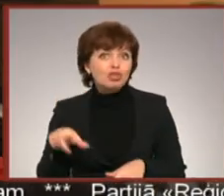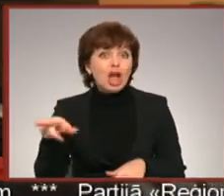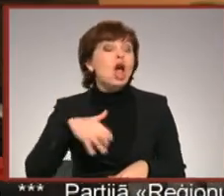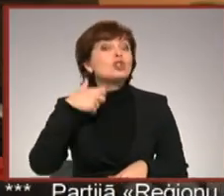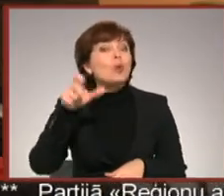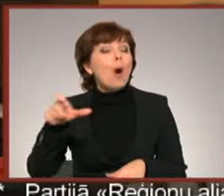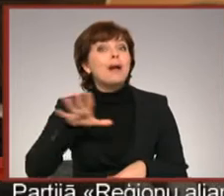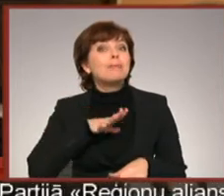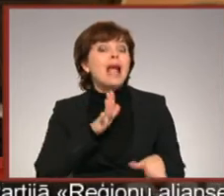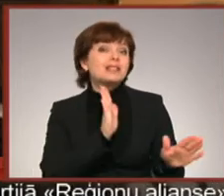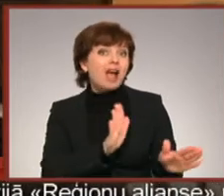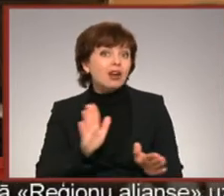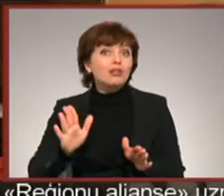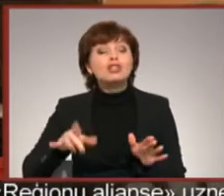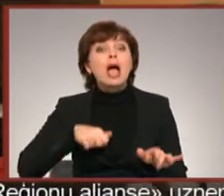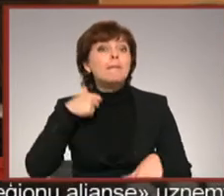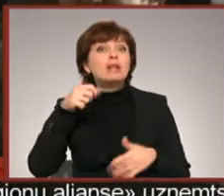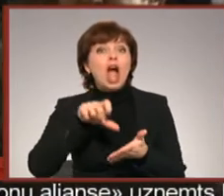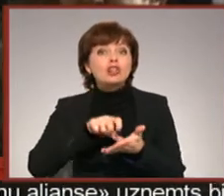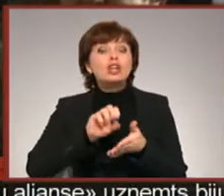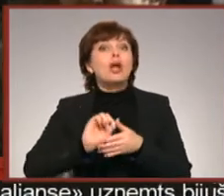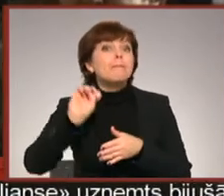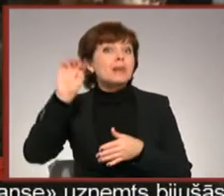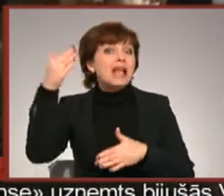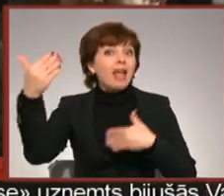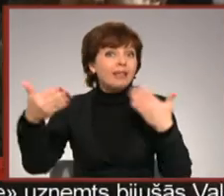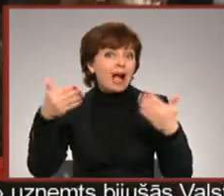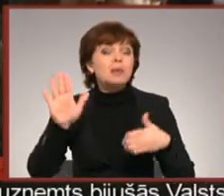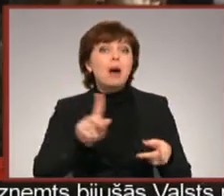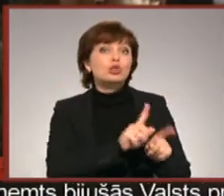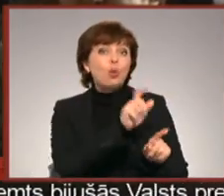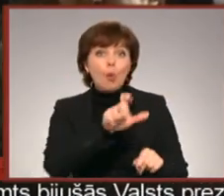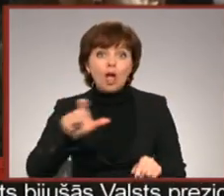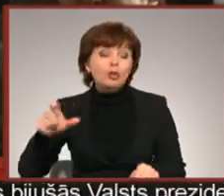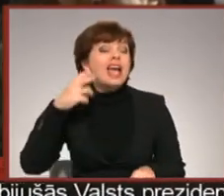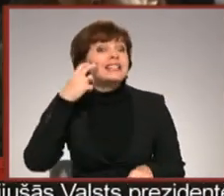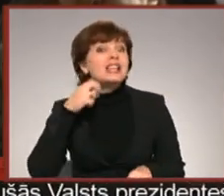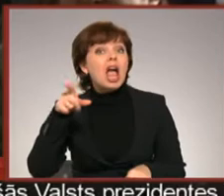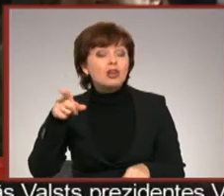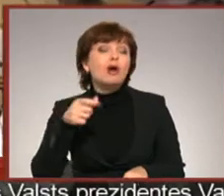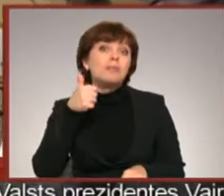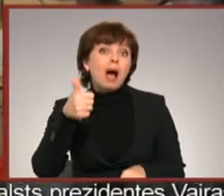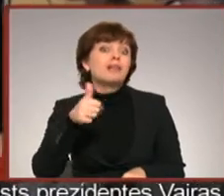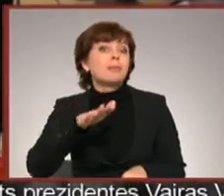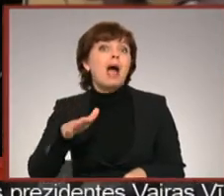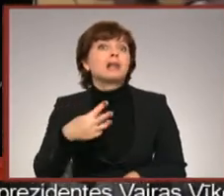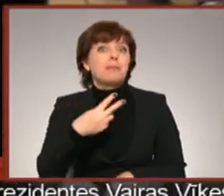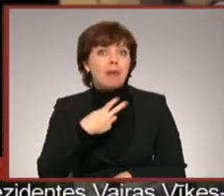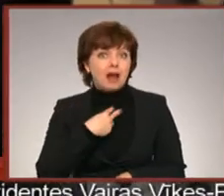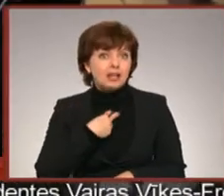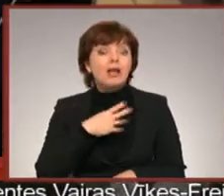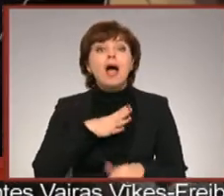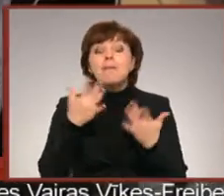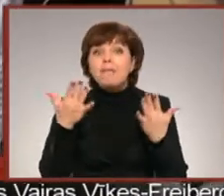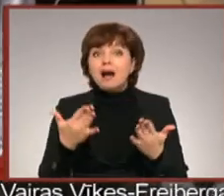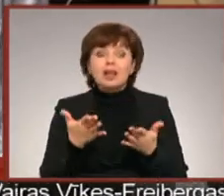skolēni bija sagatavojuši gan priekšnesumus, gan arī prezentācijas par skolotājiem. Seniori atzina, ka bērni patīkami pārsteiguši. Pasākums